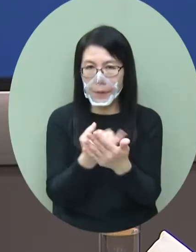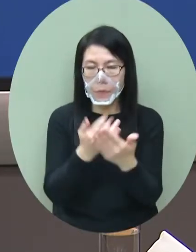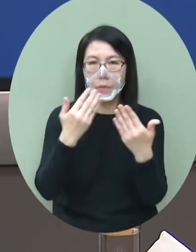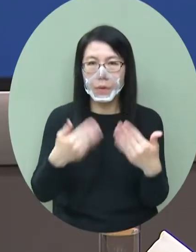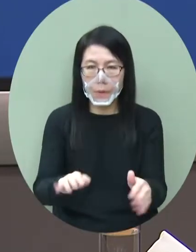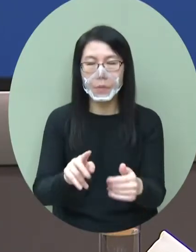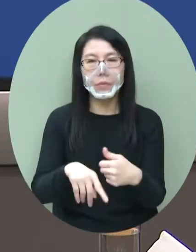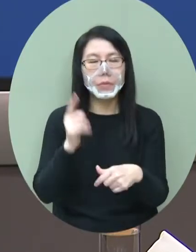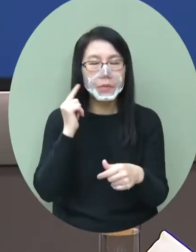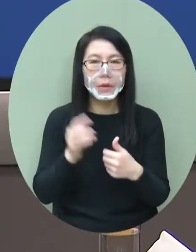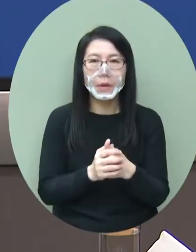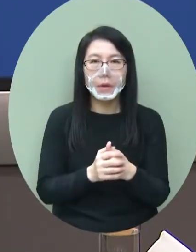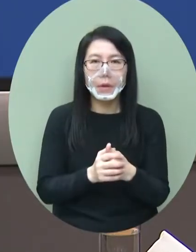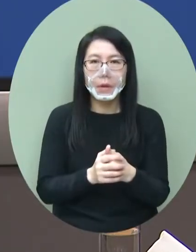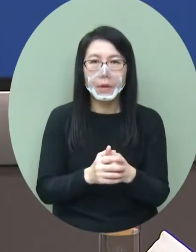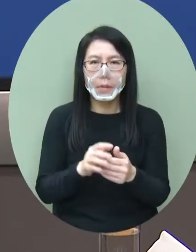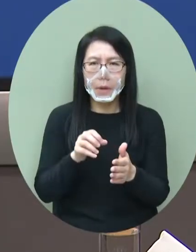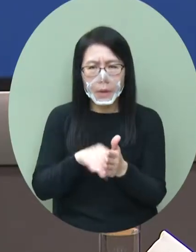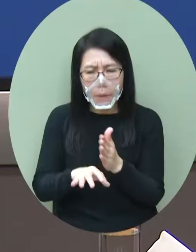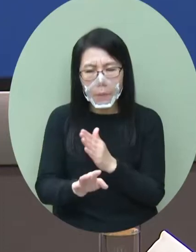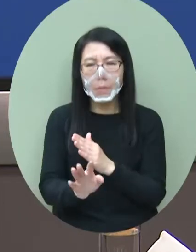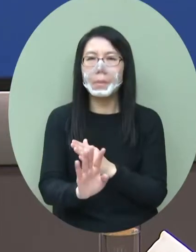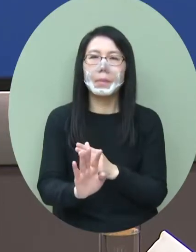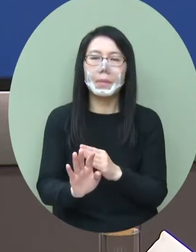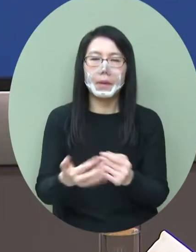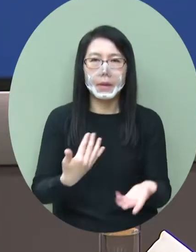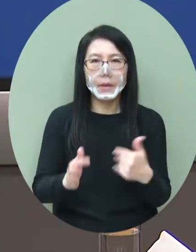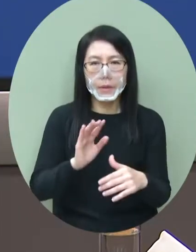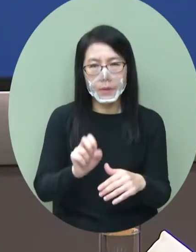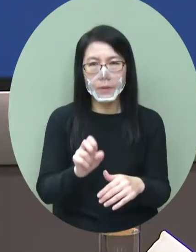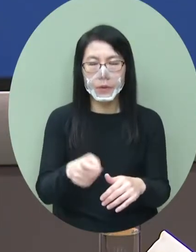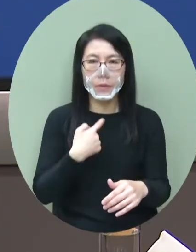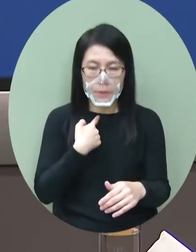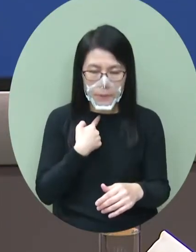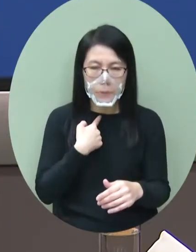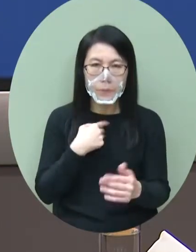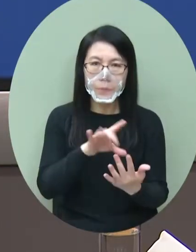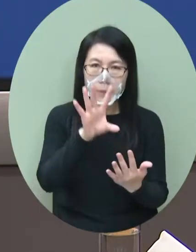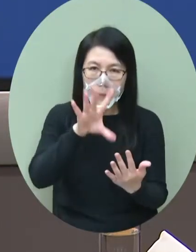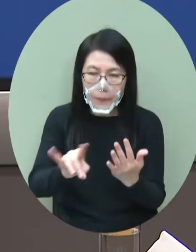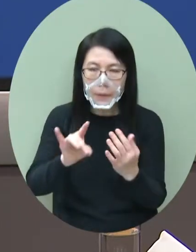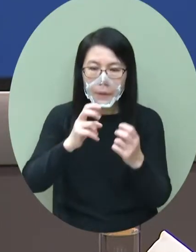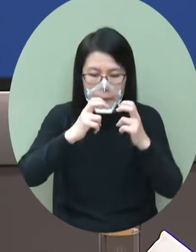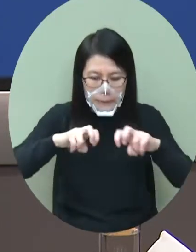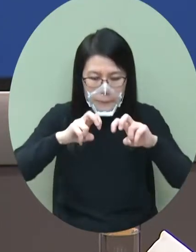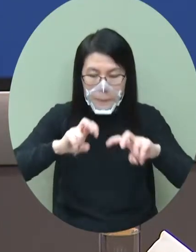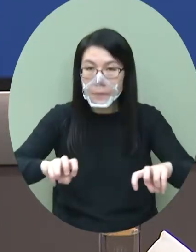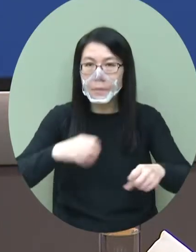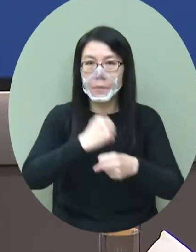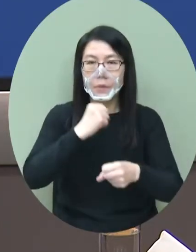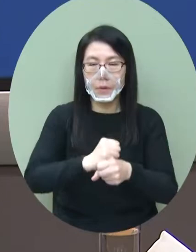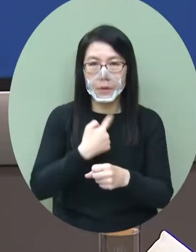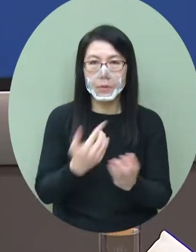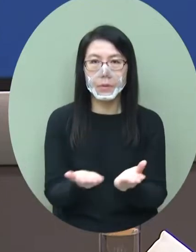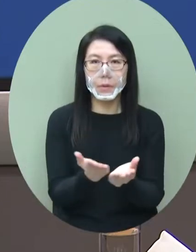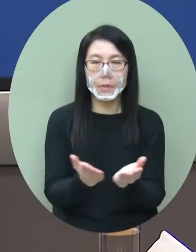这不能够视为我们说是一个漏洞，因为我们还是会有抽查的